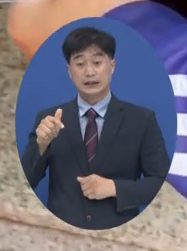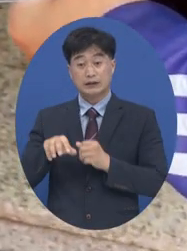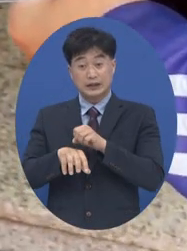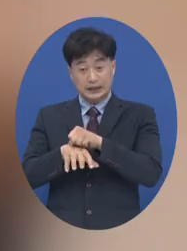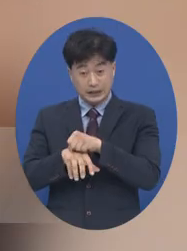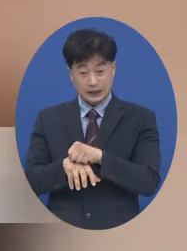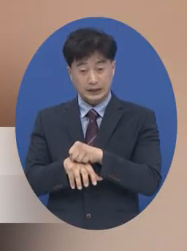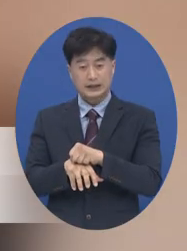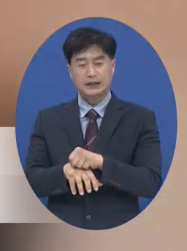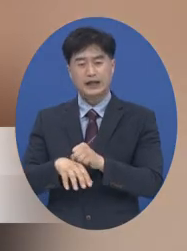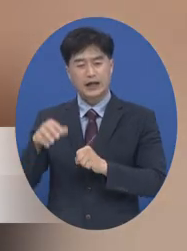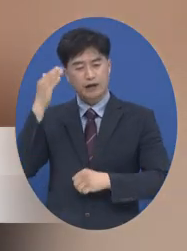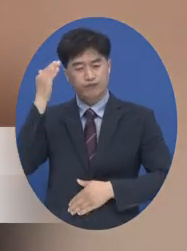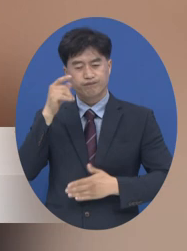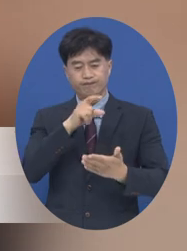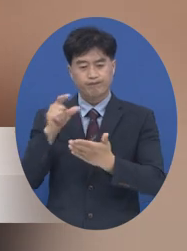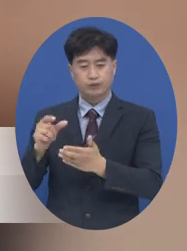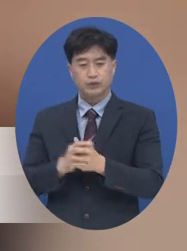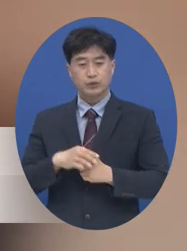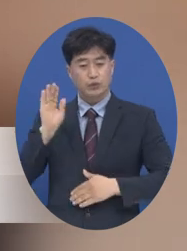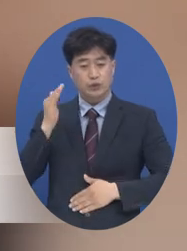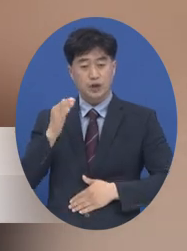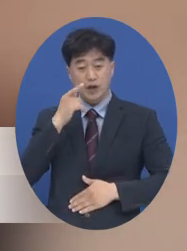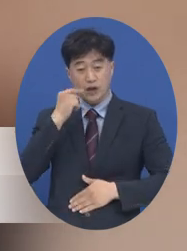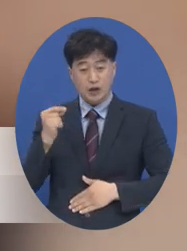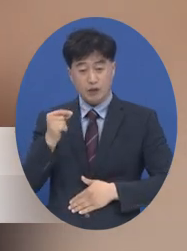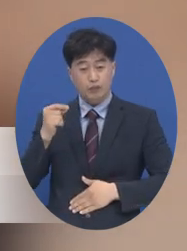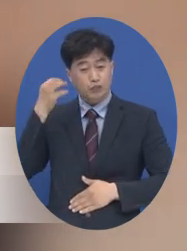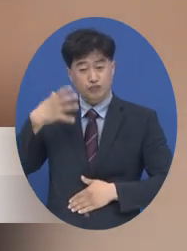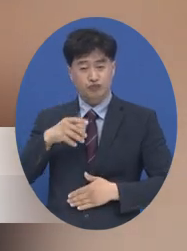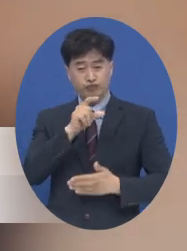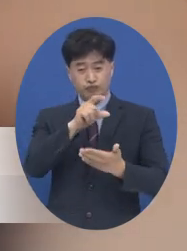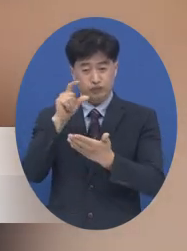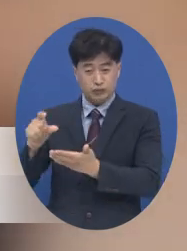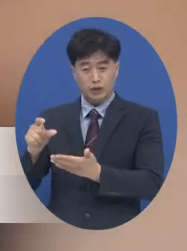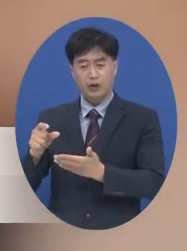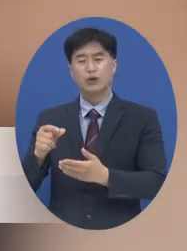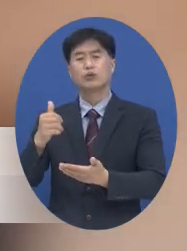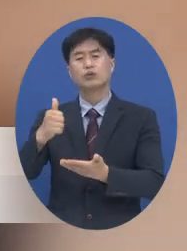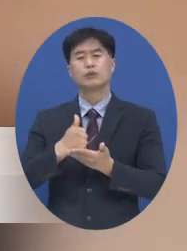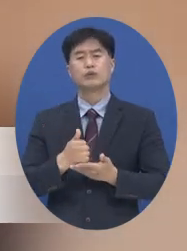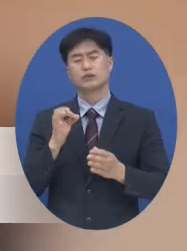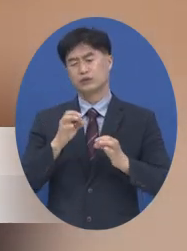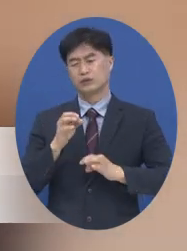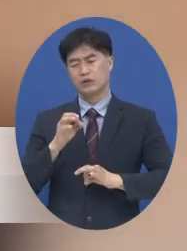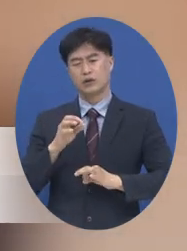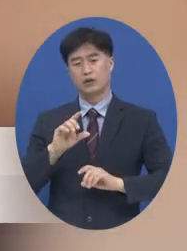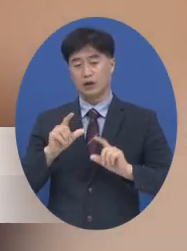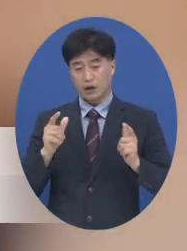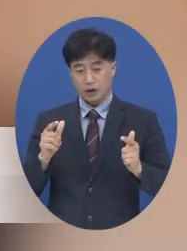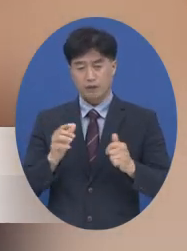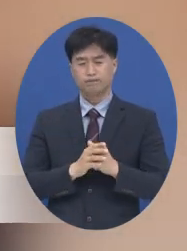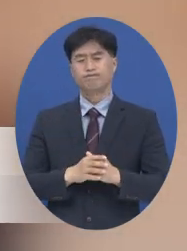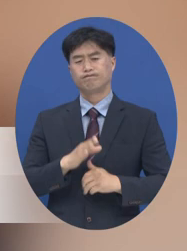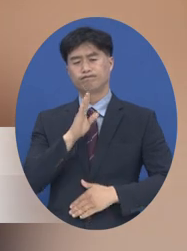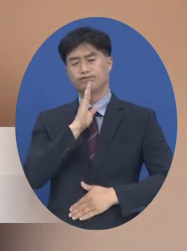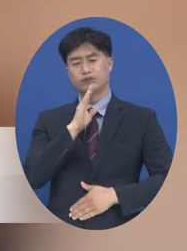중입니다. 요새 그 일본산이나 중국이라고 써놓으면 손님들 좀잘안 참.